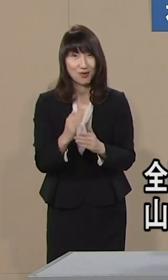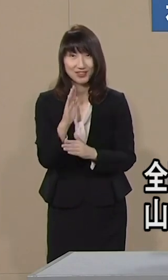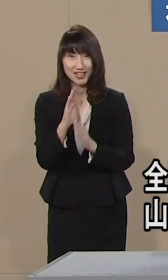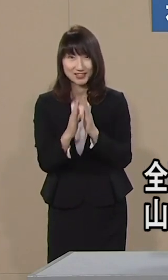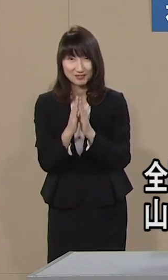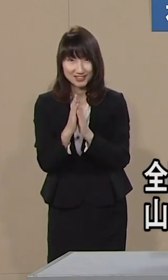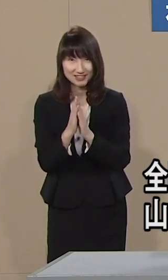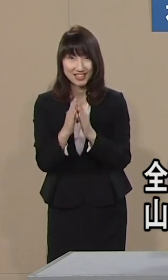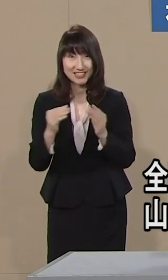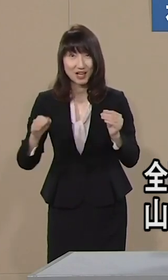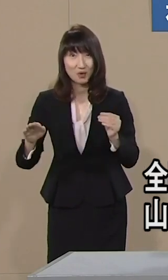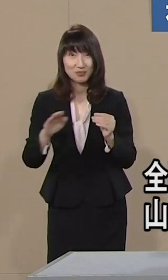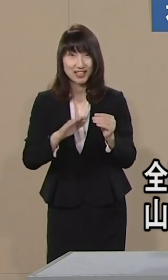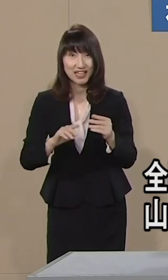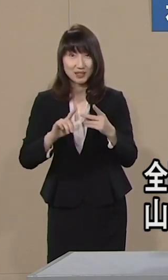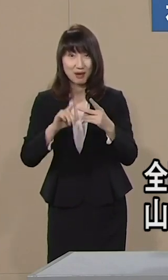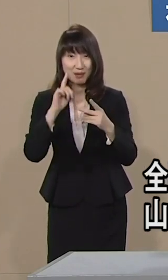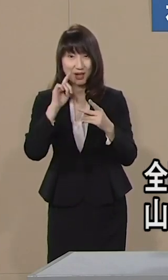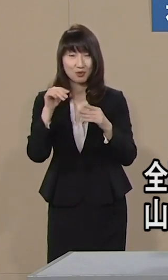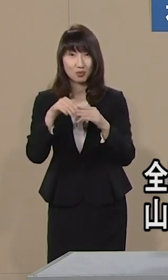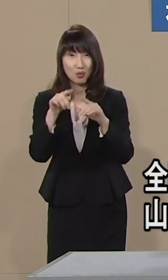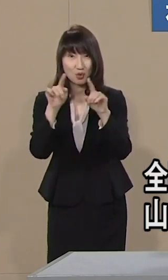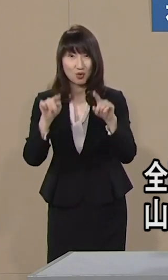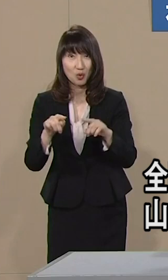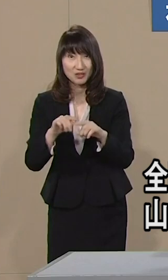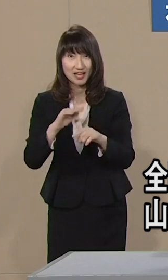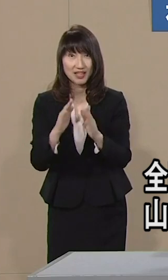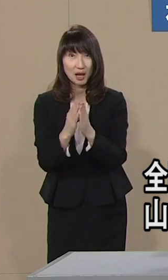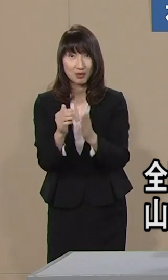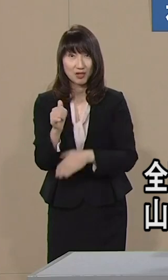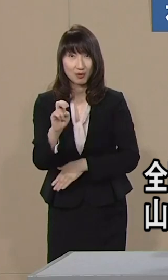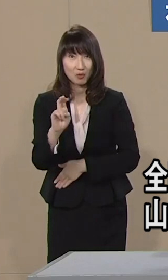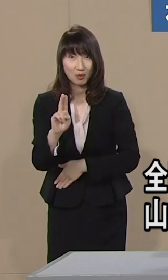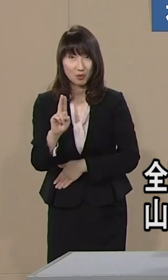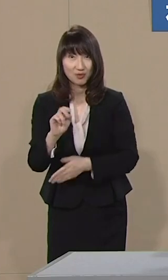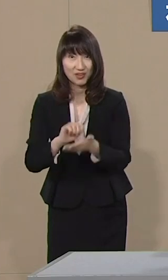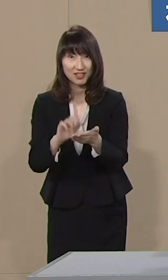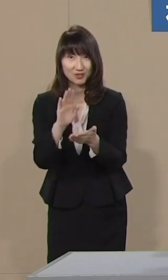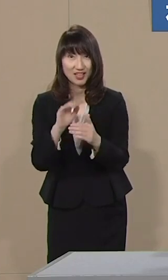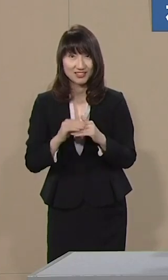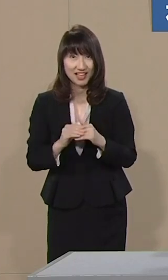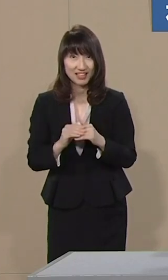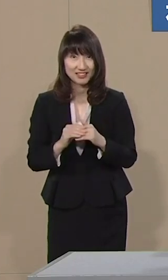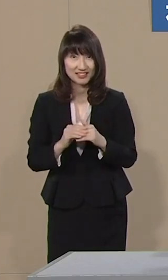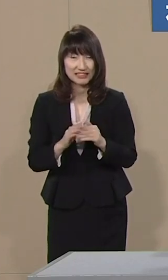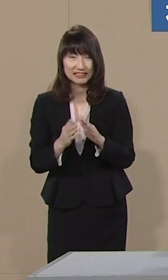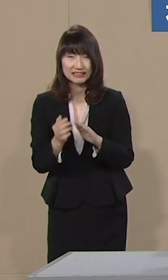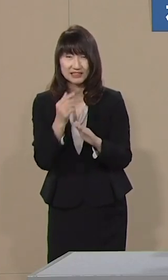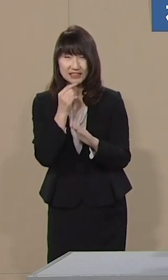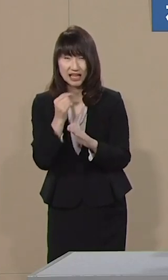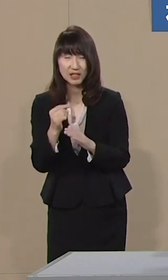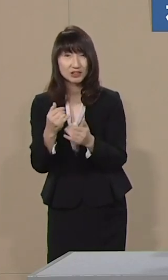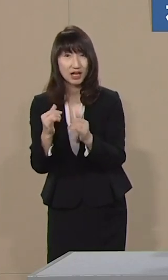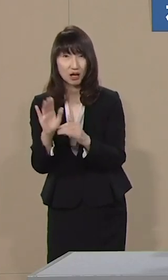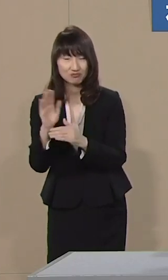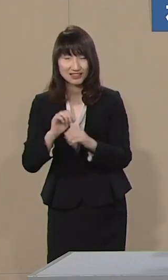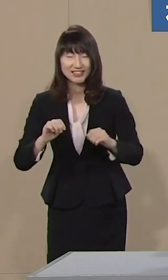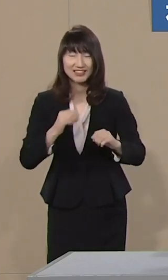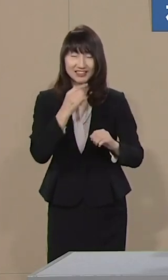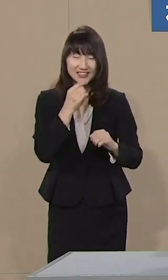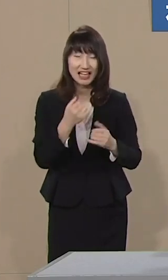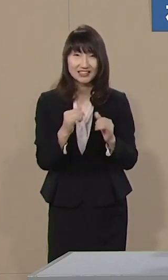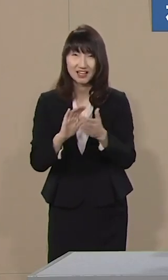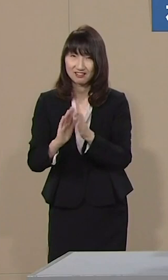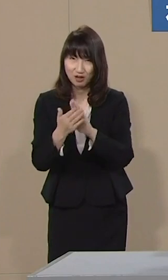全国の皆さんに枚目の投票用紙山本太郎とお書きください死にたくなる社会から生きていたい